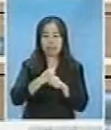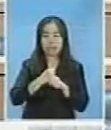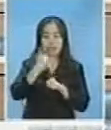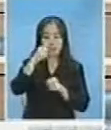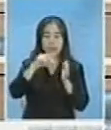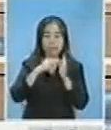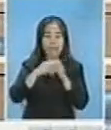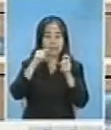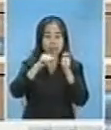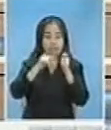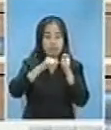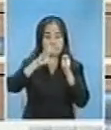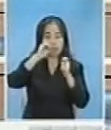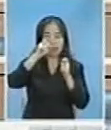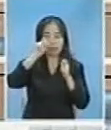เภอระโนด